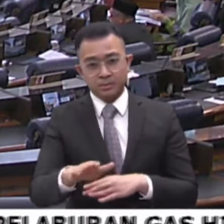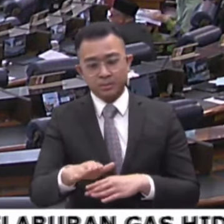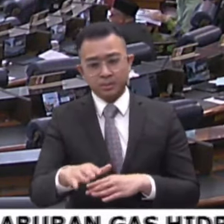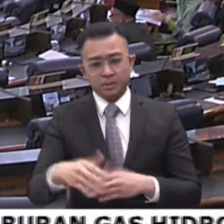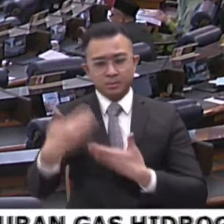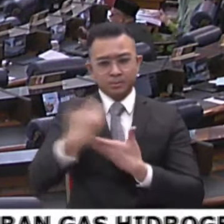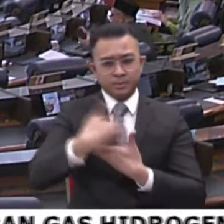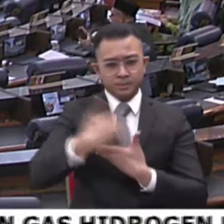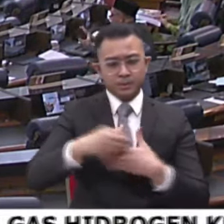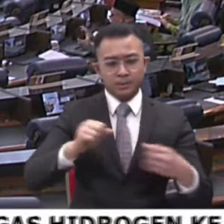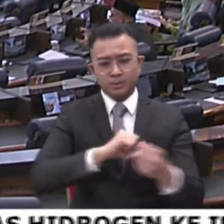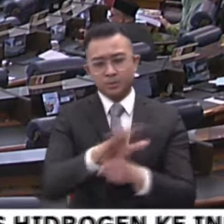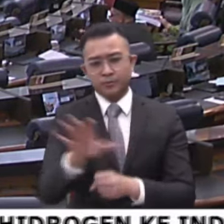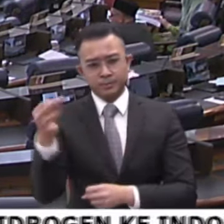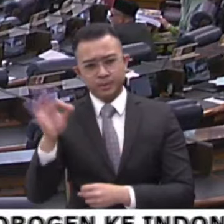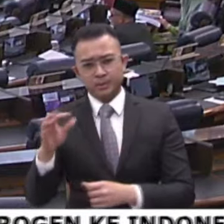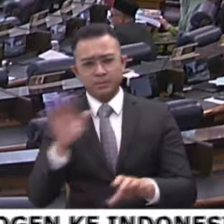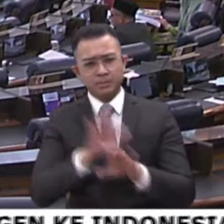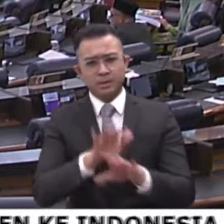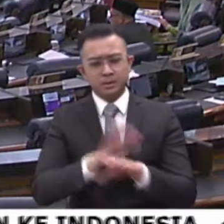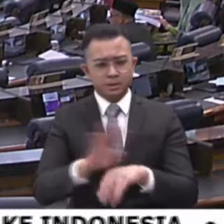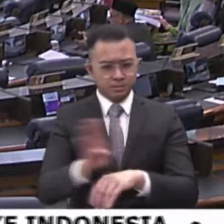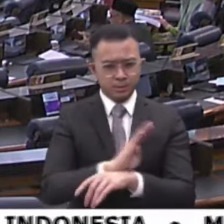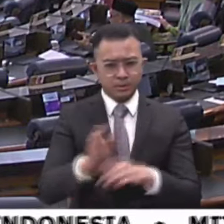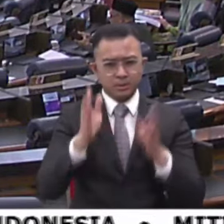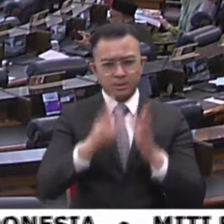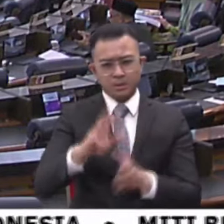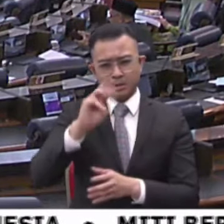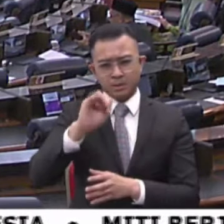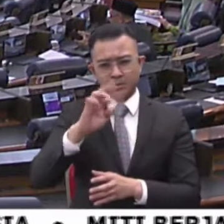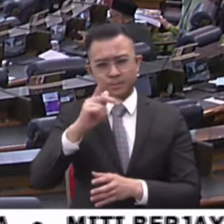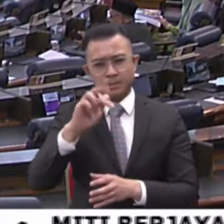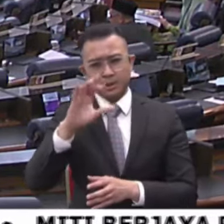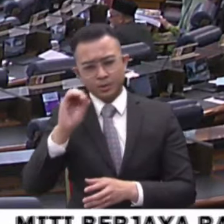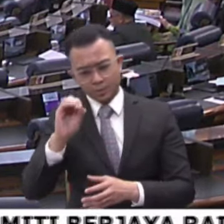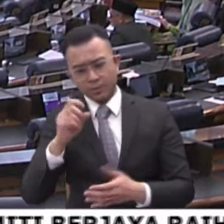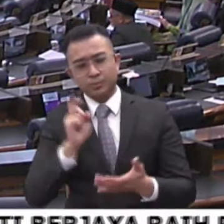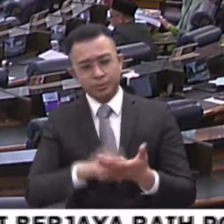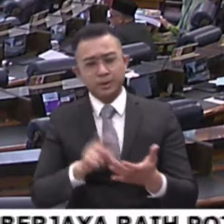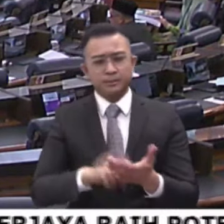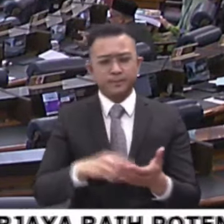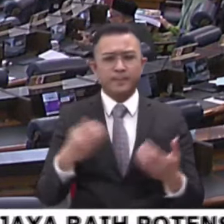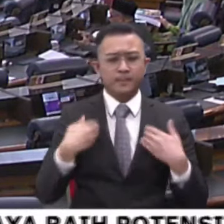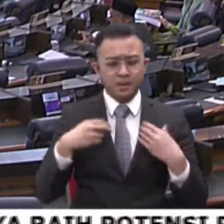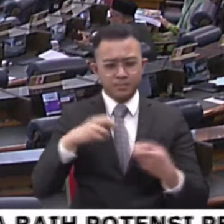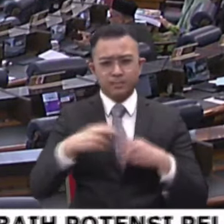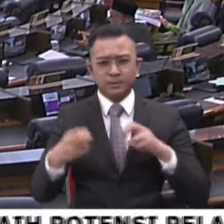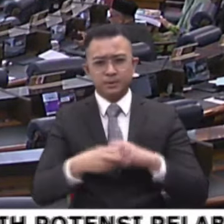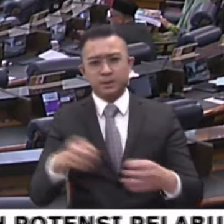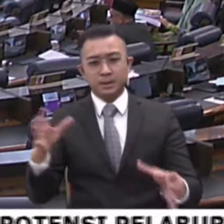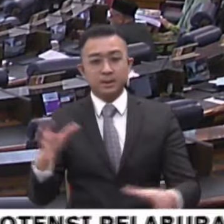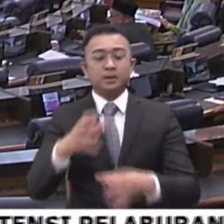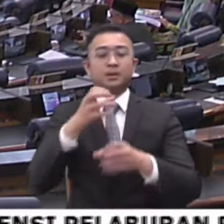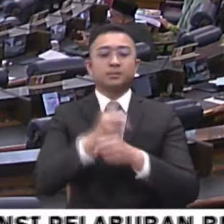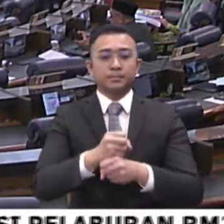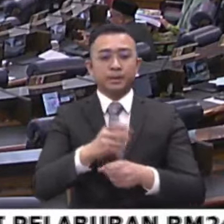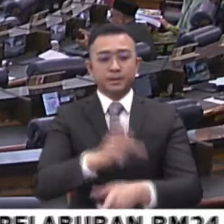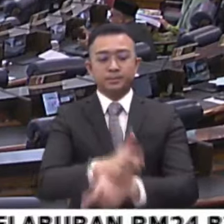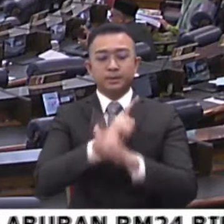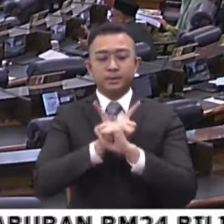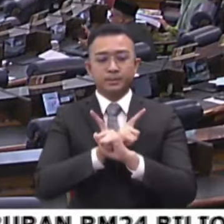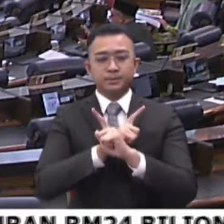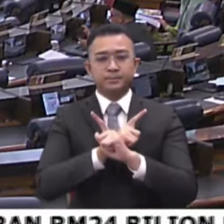ancaman COVID-19 banyak pengusaha terutamanya mikrokredit ya mereka menghadapi banyak masalah untuk dapat